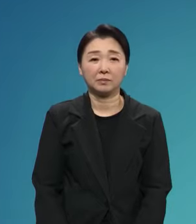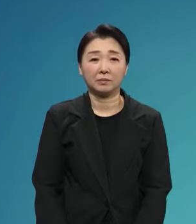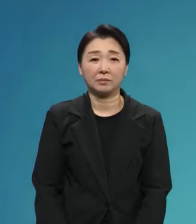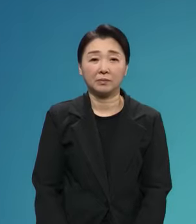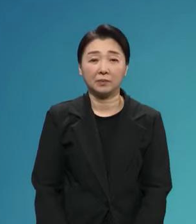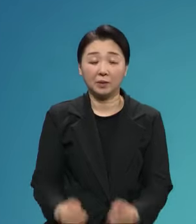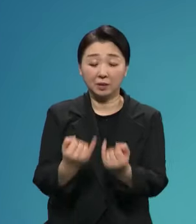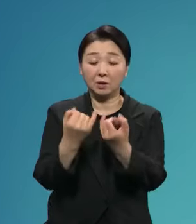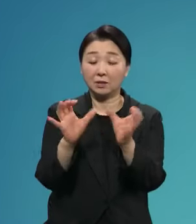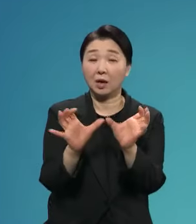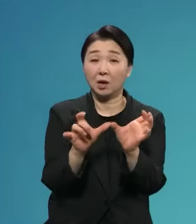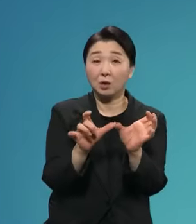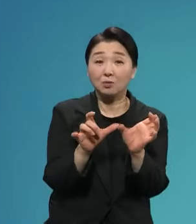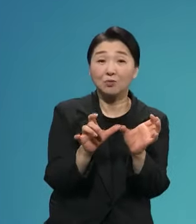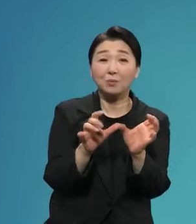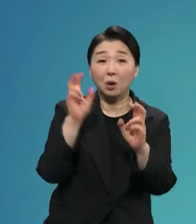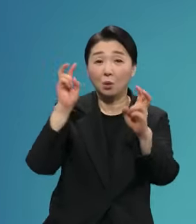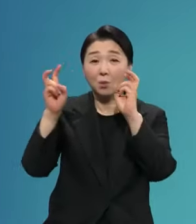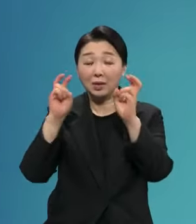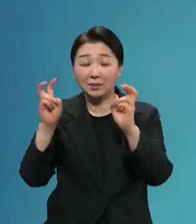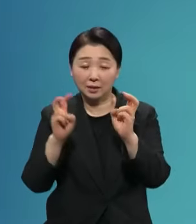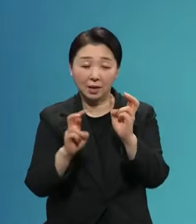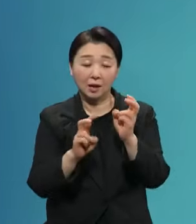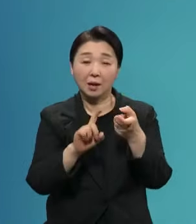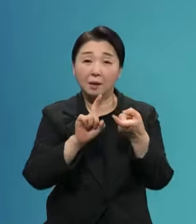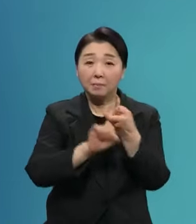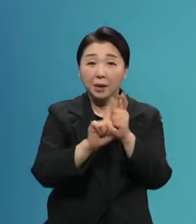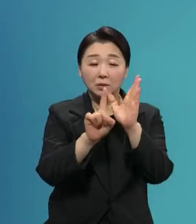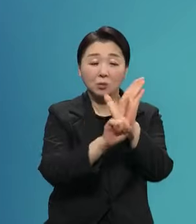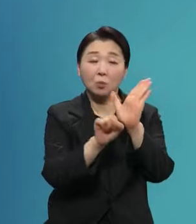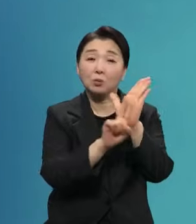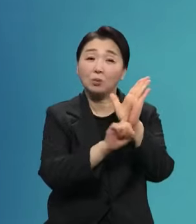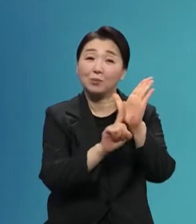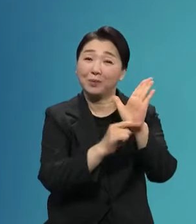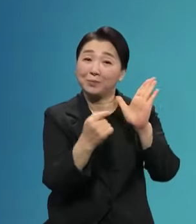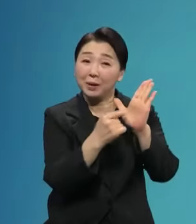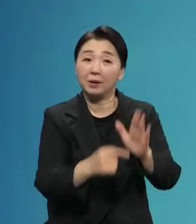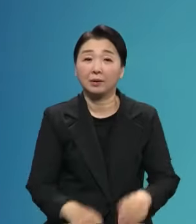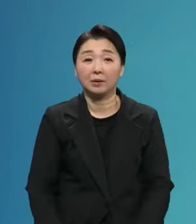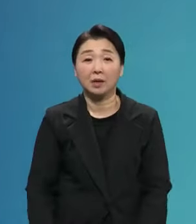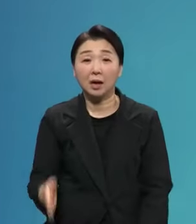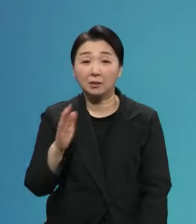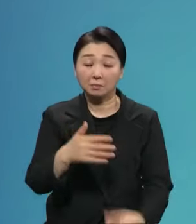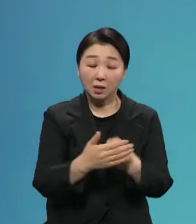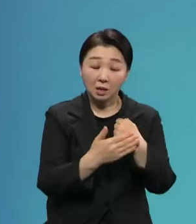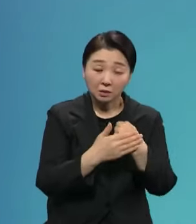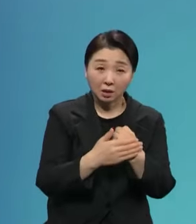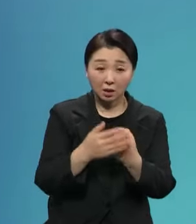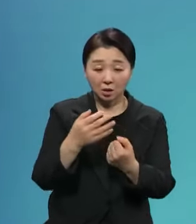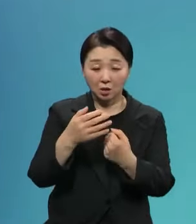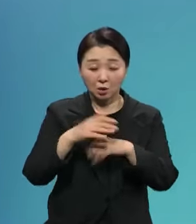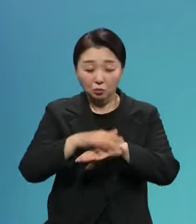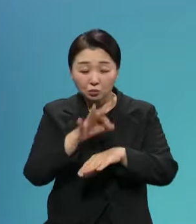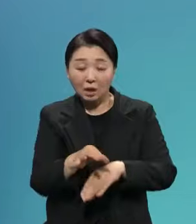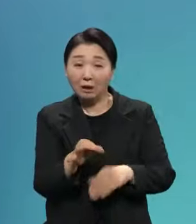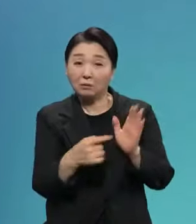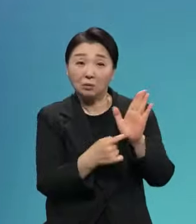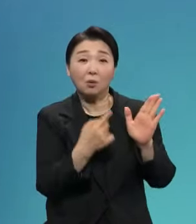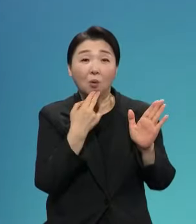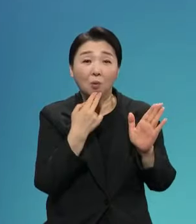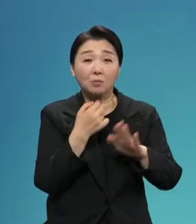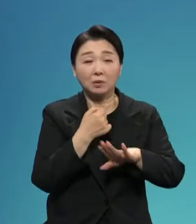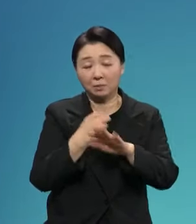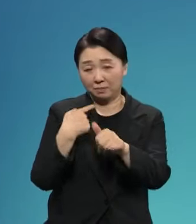그룹 아이들의 소속사가 팬 서포터즈를 모집한다는 공지를 올렸습니다. 그런데 혜택이나 보수를 제대로 안내하지